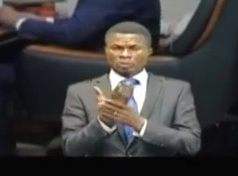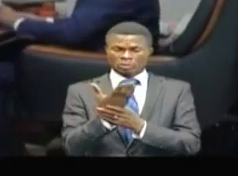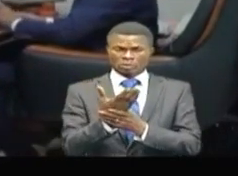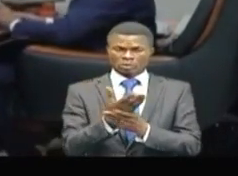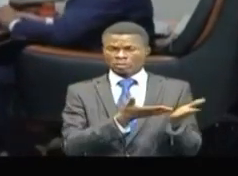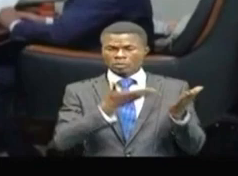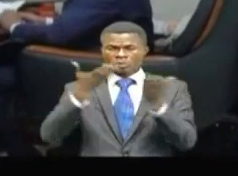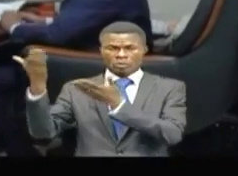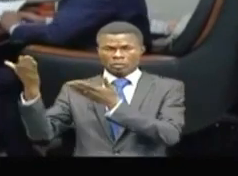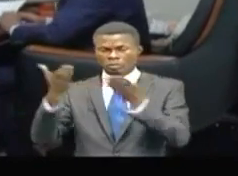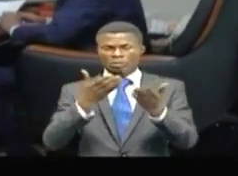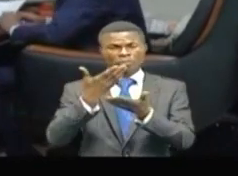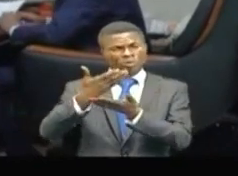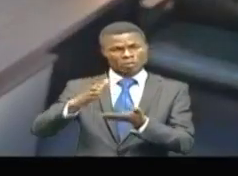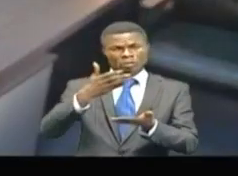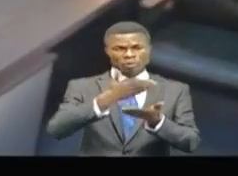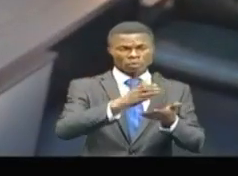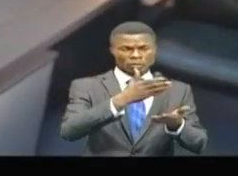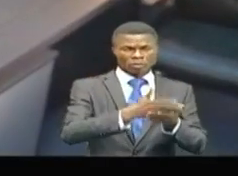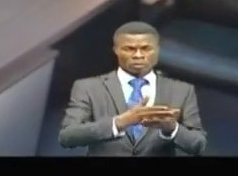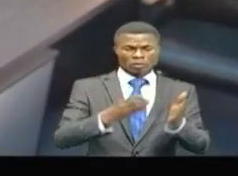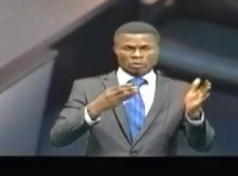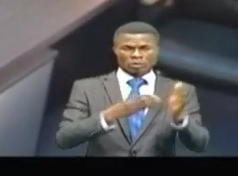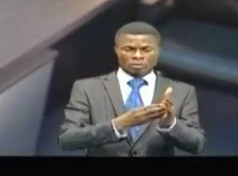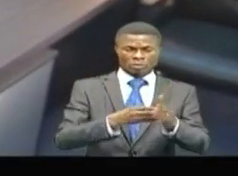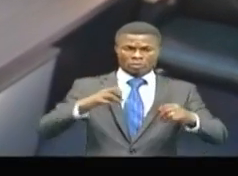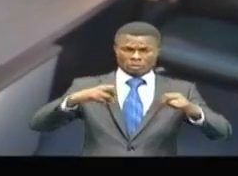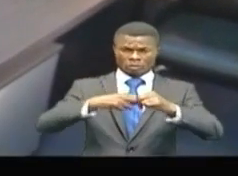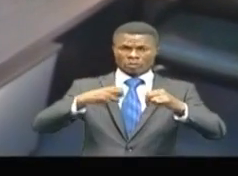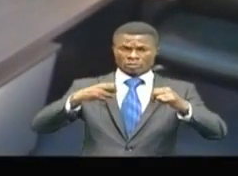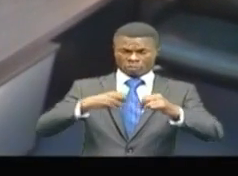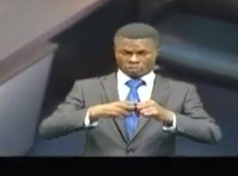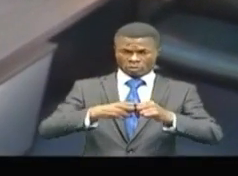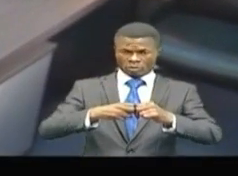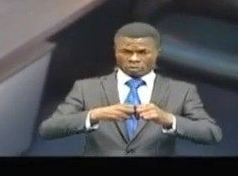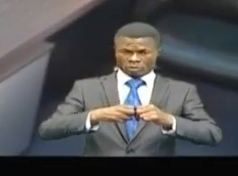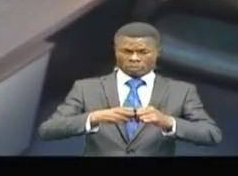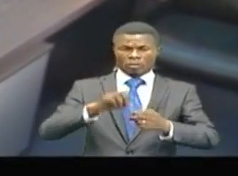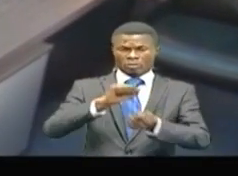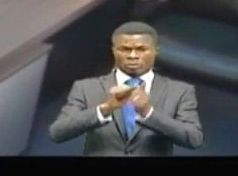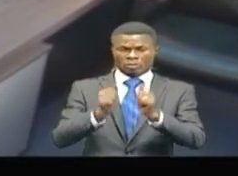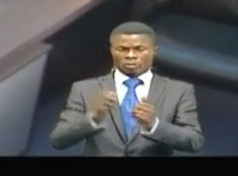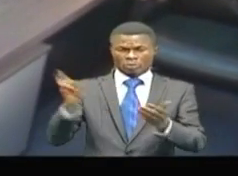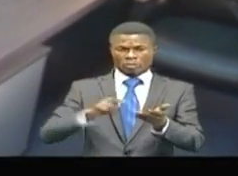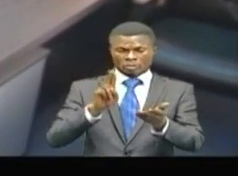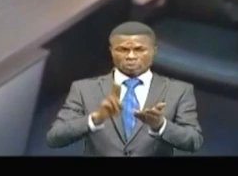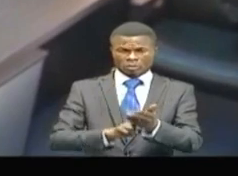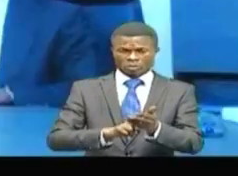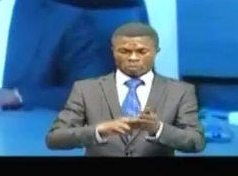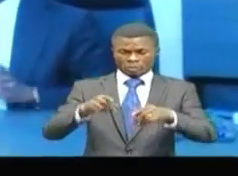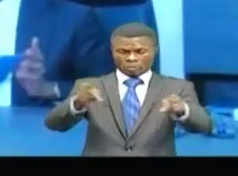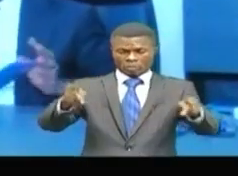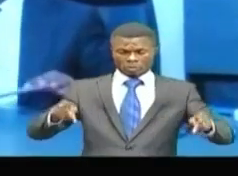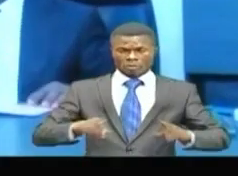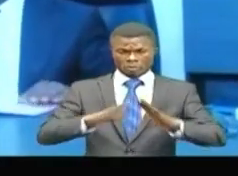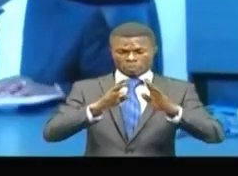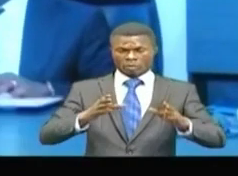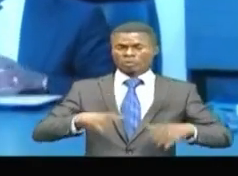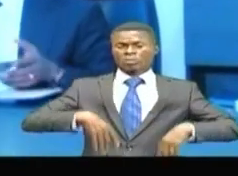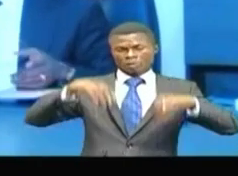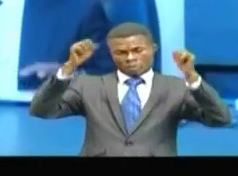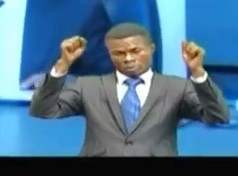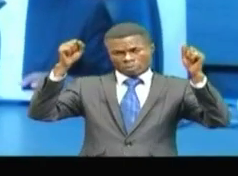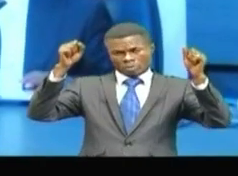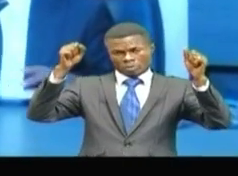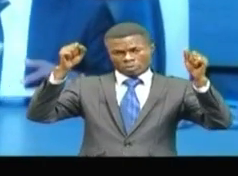transport, distribution de 900 MW d'électricité dans le cadre d'un contrat de concession déjà validé